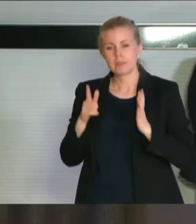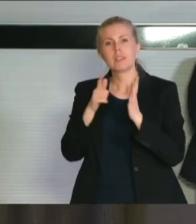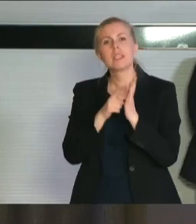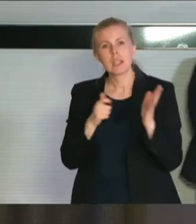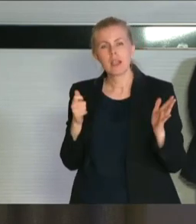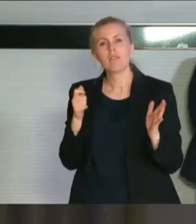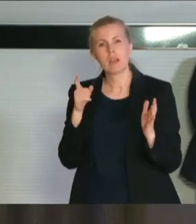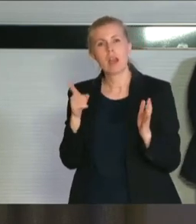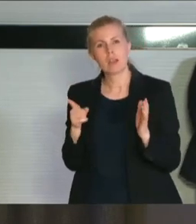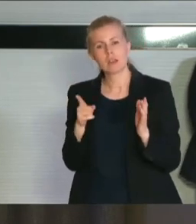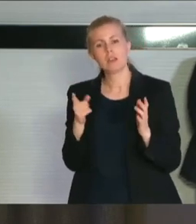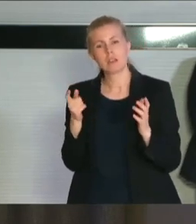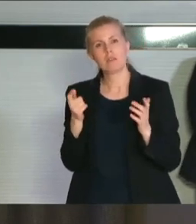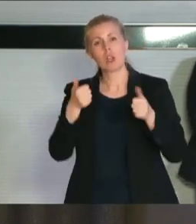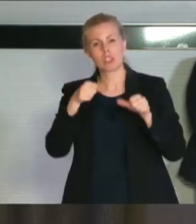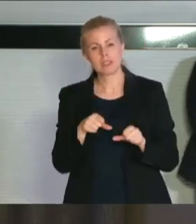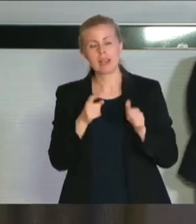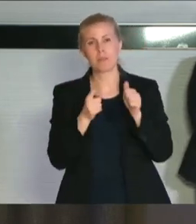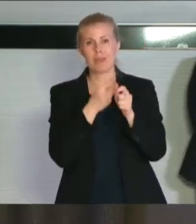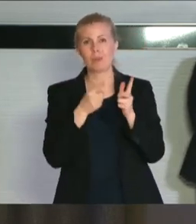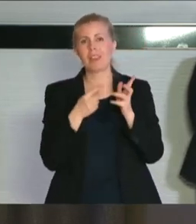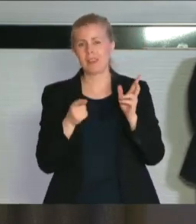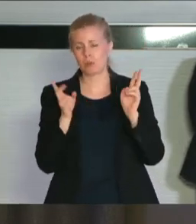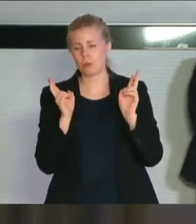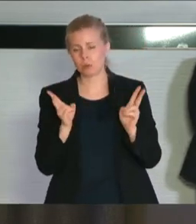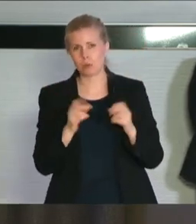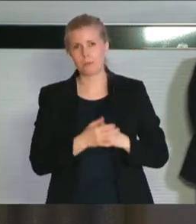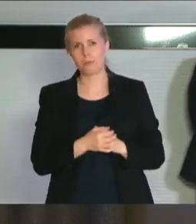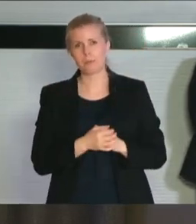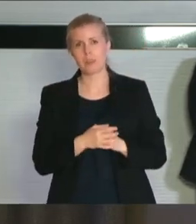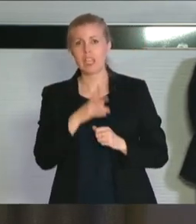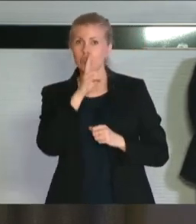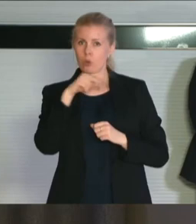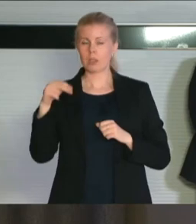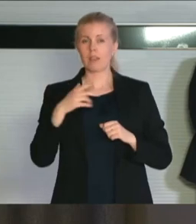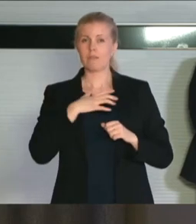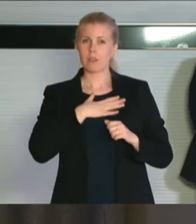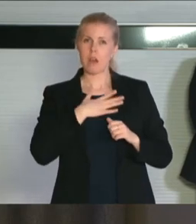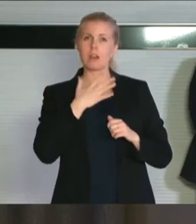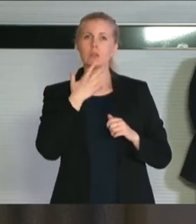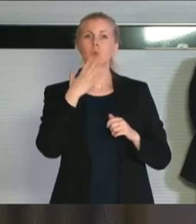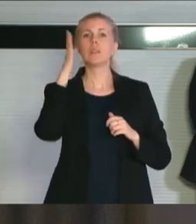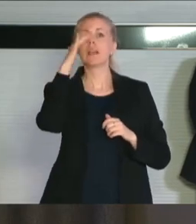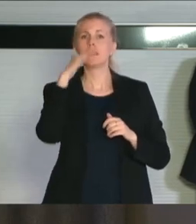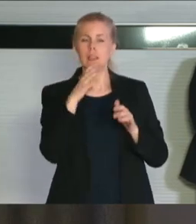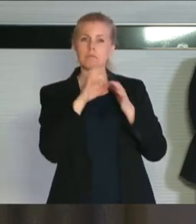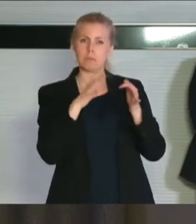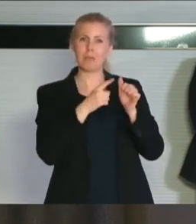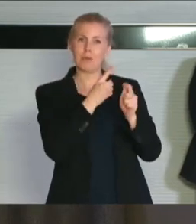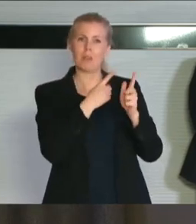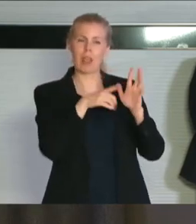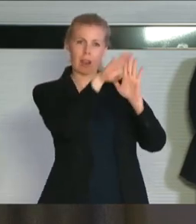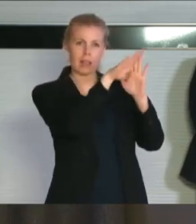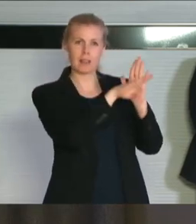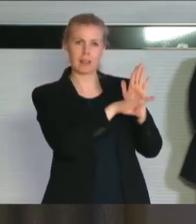noen vanskelige prioriteringer. Nå er det sånn at vi i Norge har en god tenkning rundt prioritering som